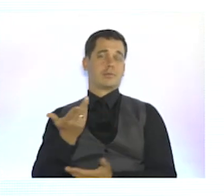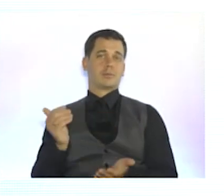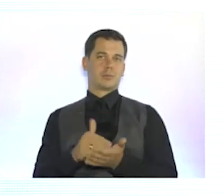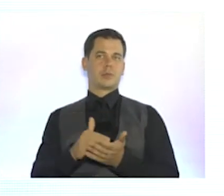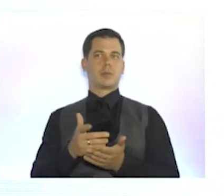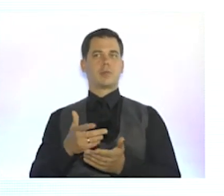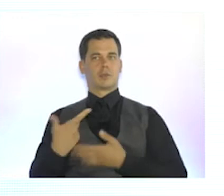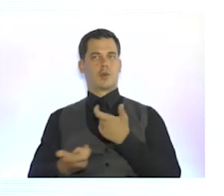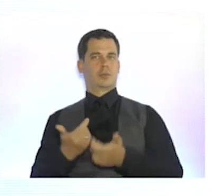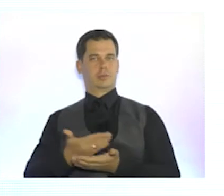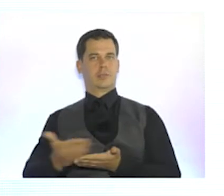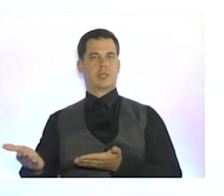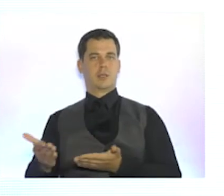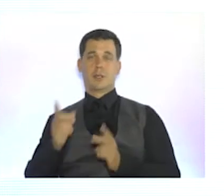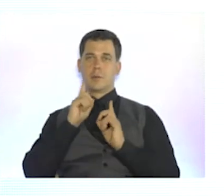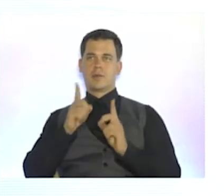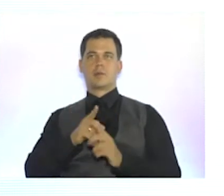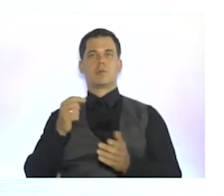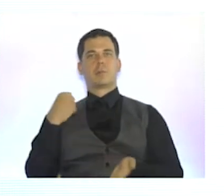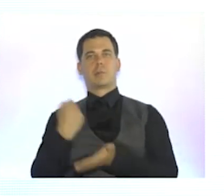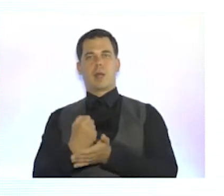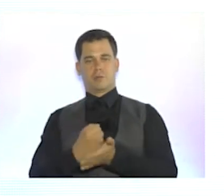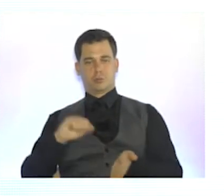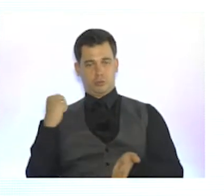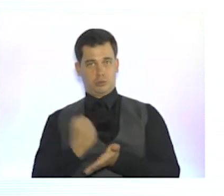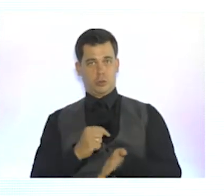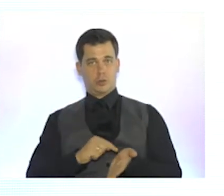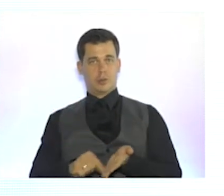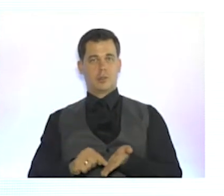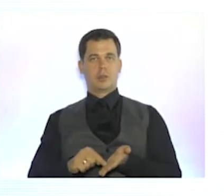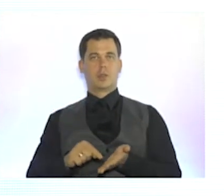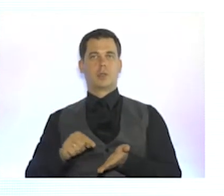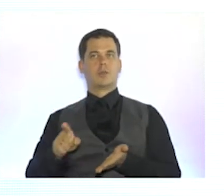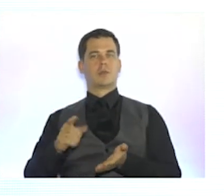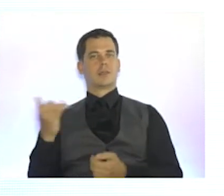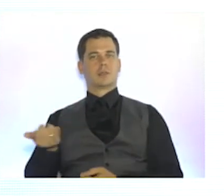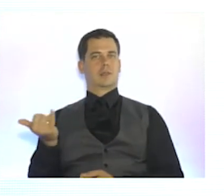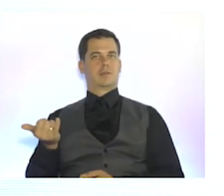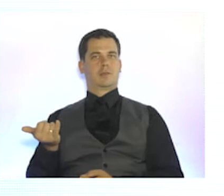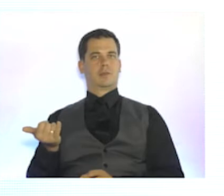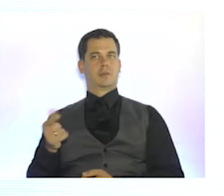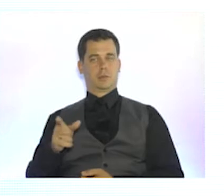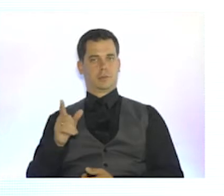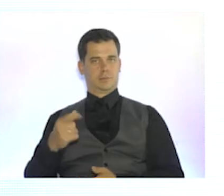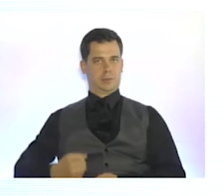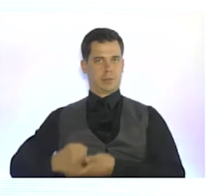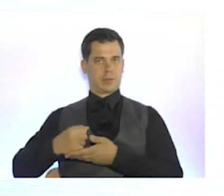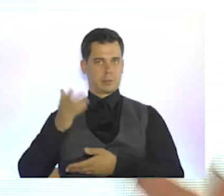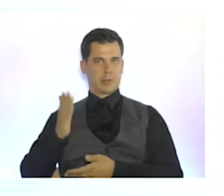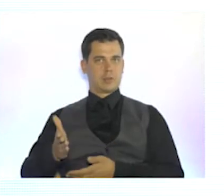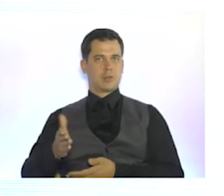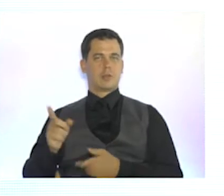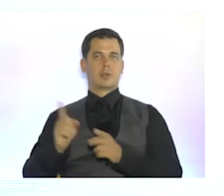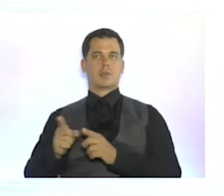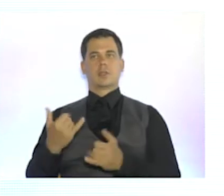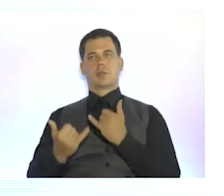tą drogą, bo ze strony być może tej legislacyjnej, takiej prawnej, instytucjonalnej, nie zawsze może liczyć na tak szybkie wsparcie. Wiadomo, że jeżeli